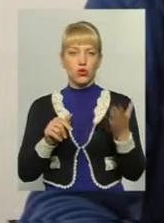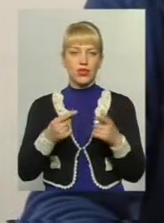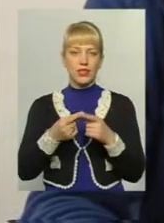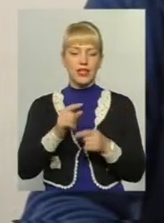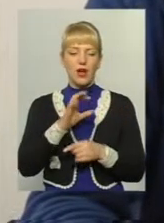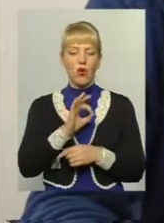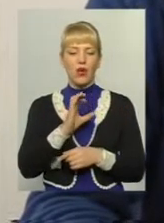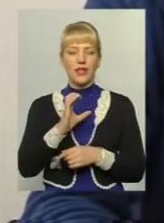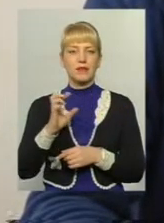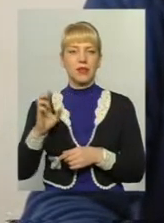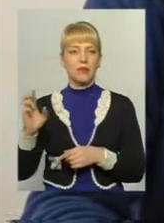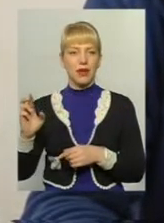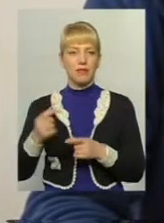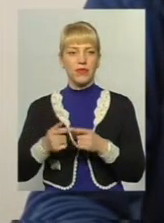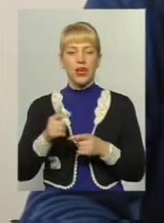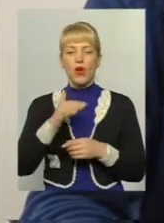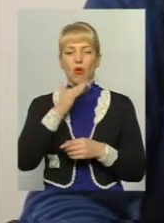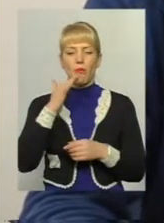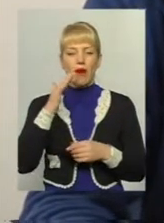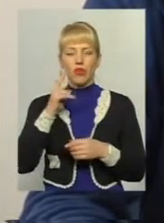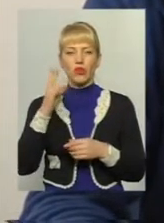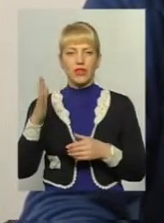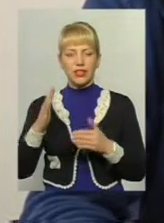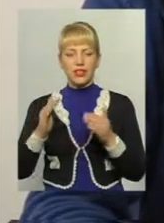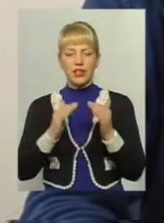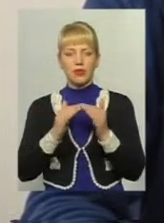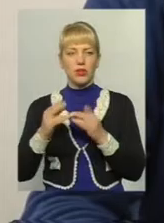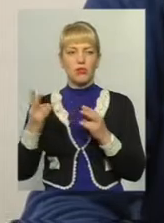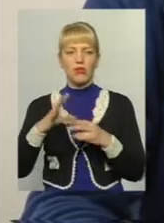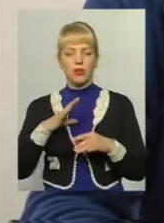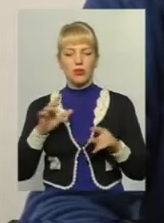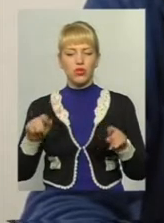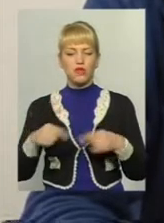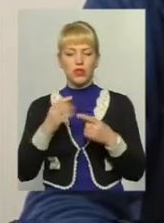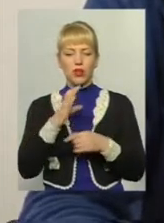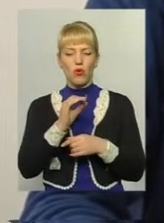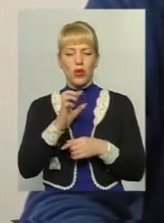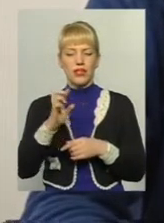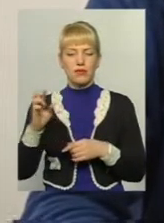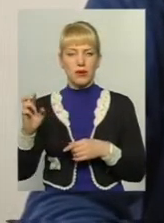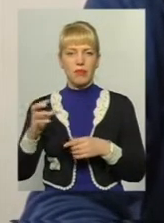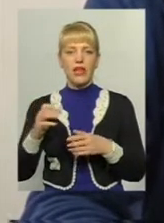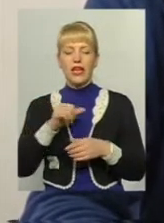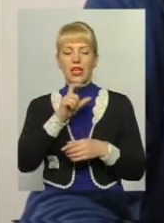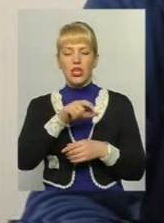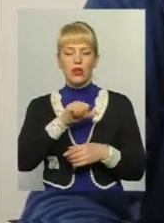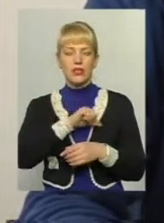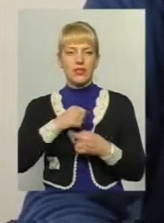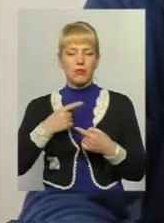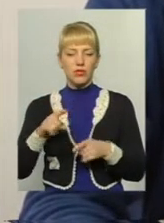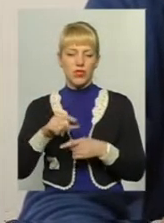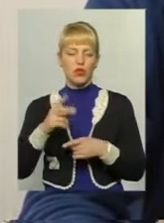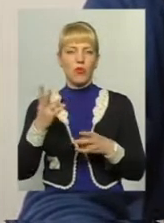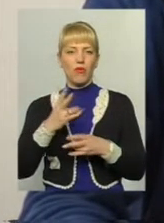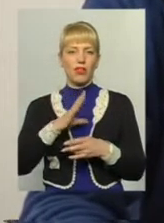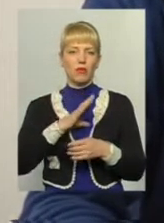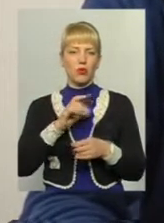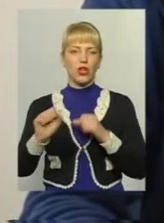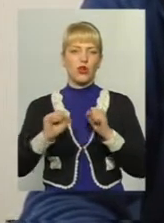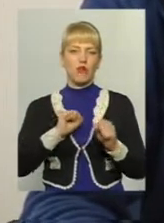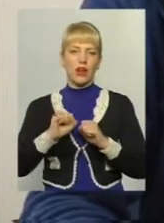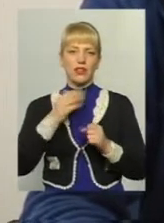принципі, в усіх будинках багатоквартирних мали створитися ОСББ. Тобто ініціативні люди мали самостійно управляти своїм будинком, щоб